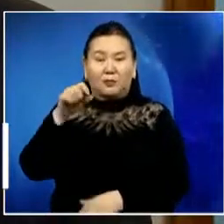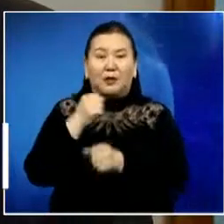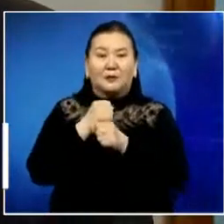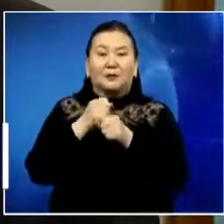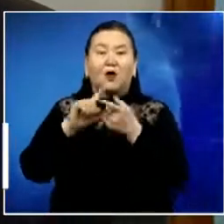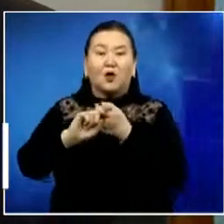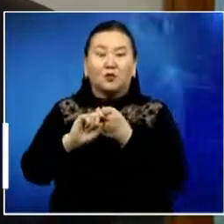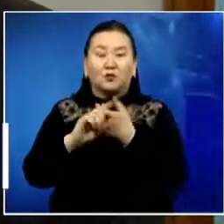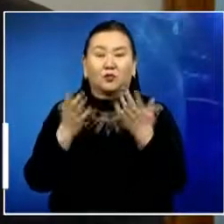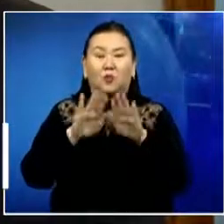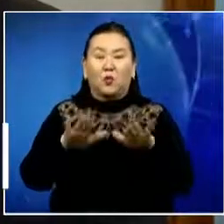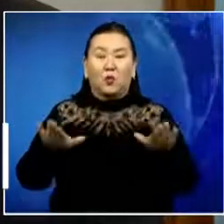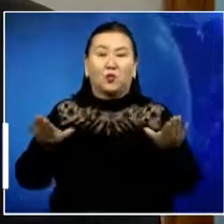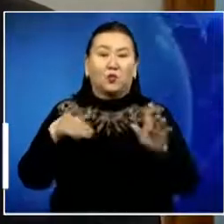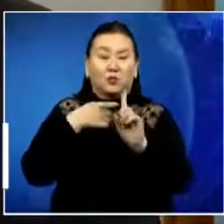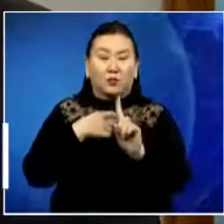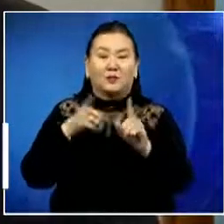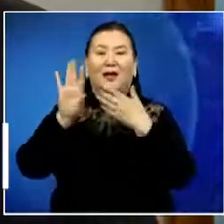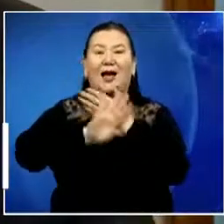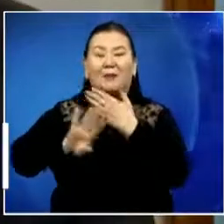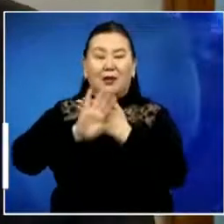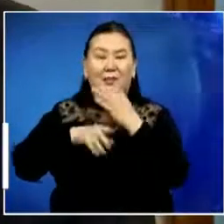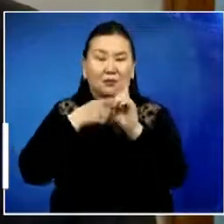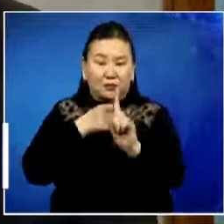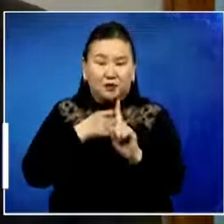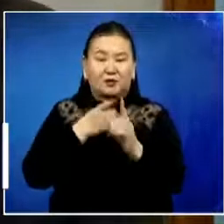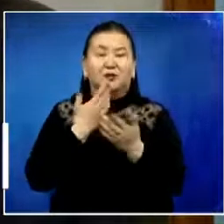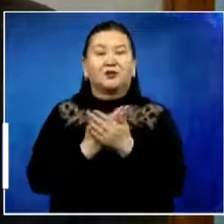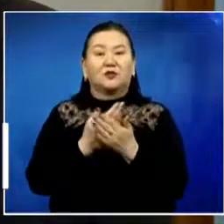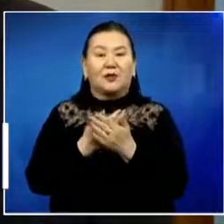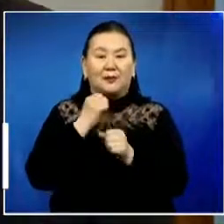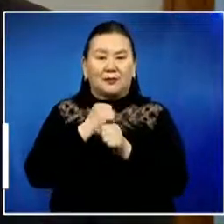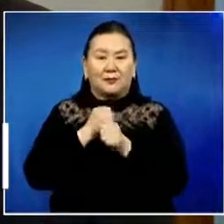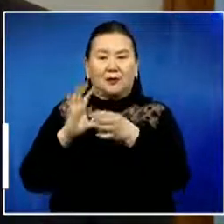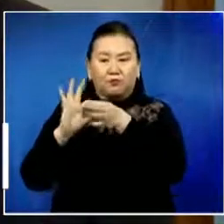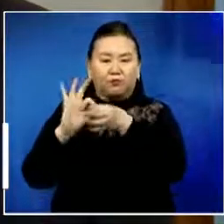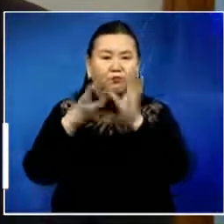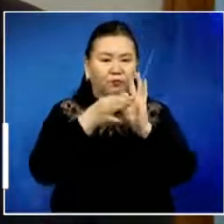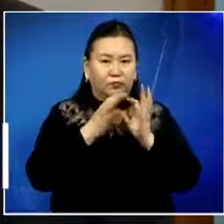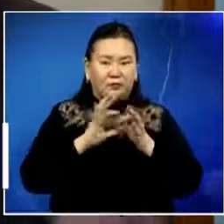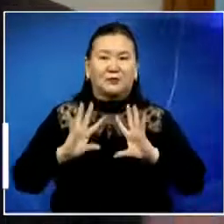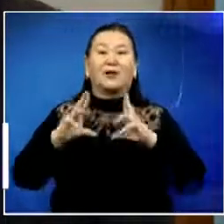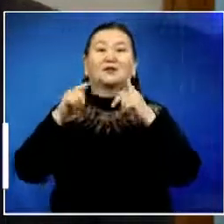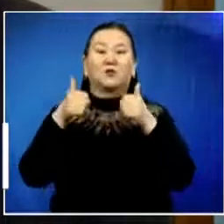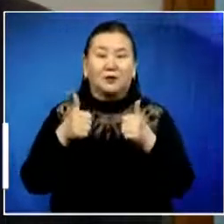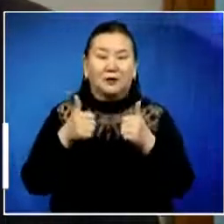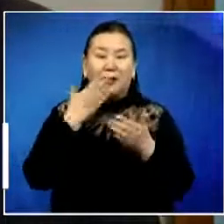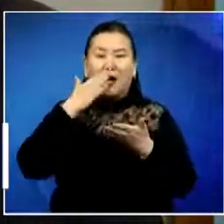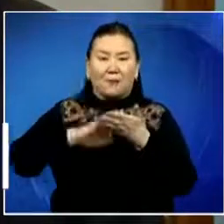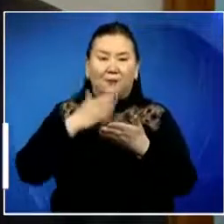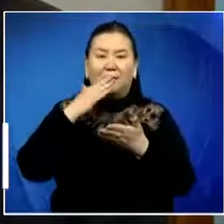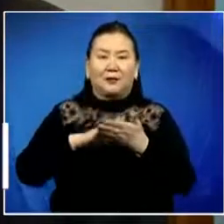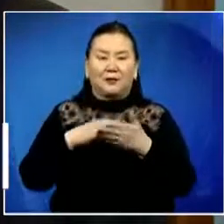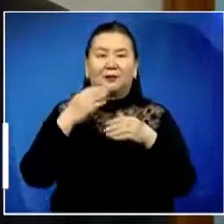хоорондын одоо хүүхд рүү чиглэсэн, хамгаалал руу чиглэсэн, хөгжил рүү чиглэсэн ажлын уялдаа холбоо сайжруулъя гэдэг одоо амлалтуудыг энд